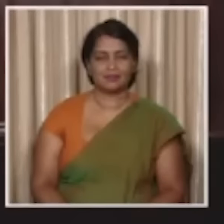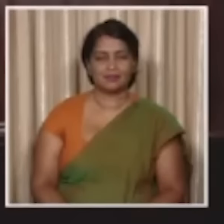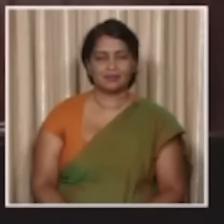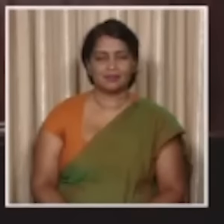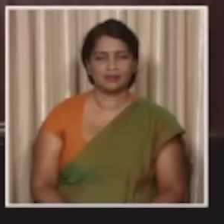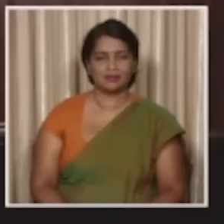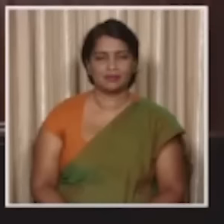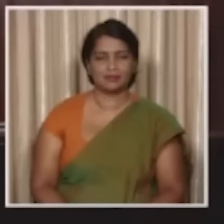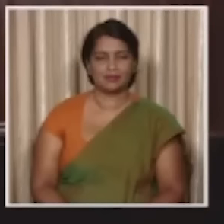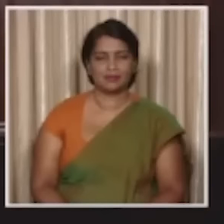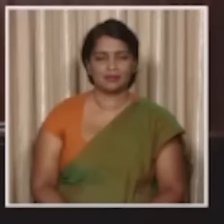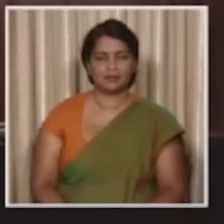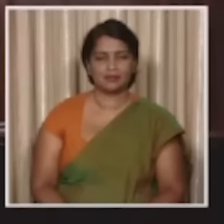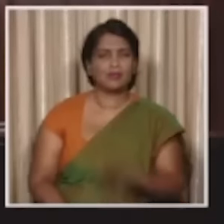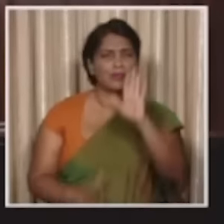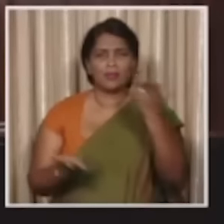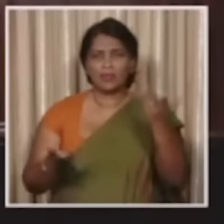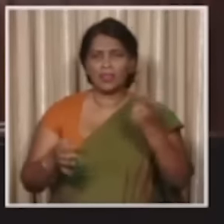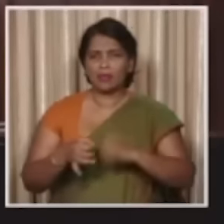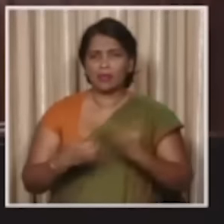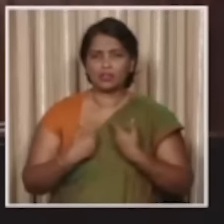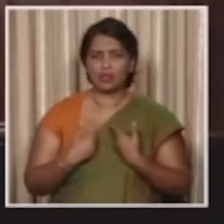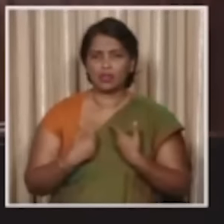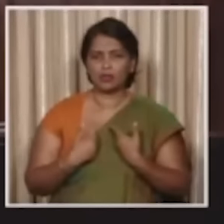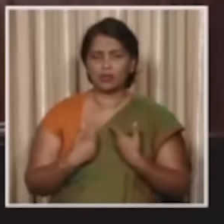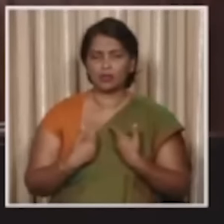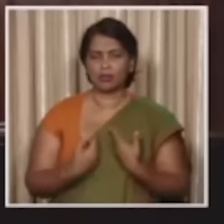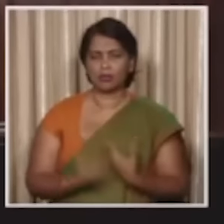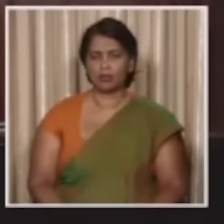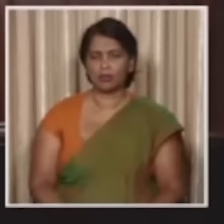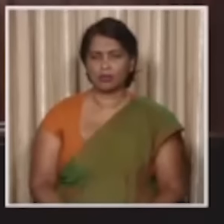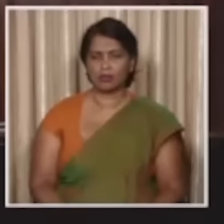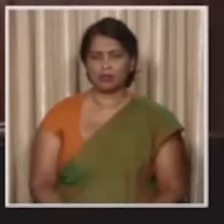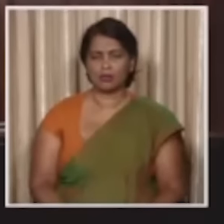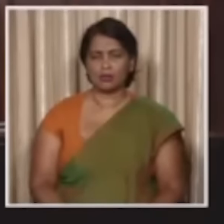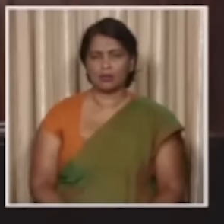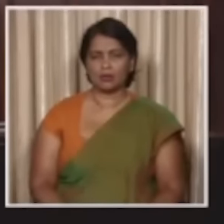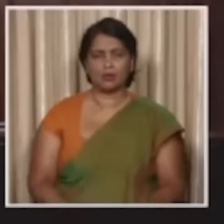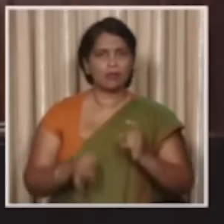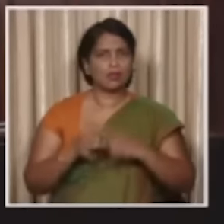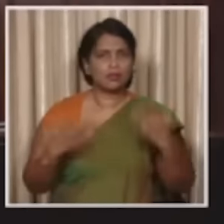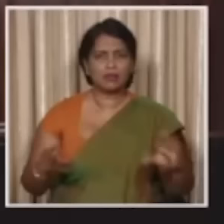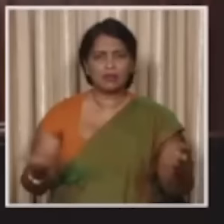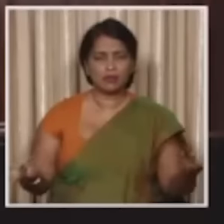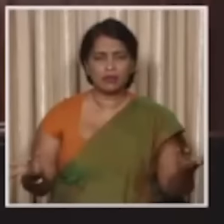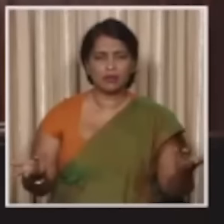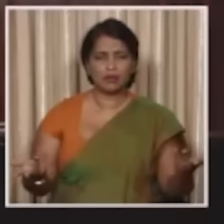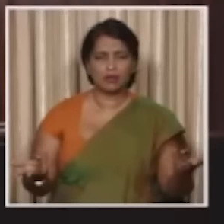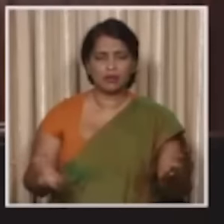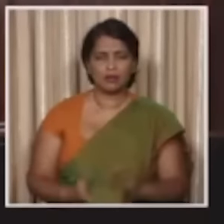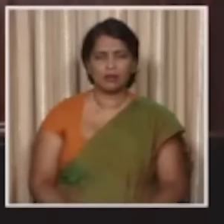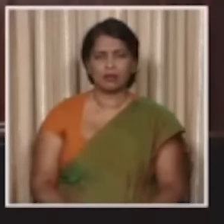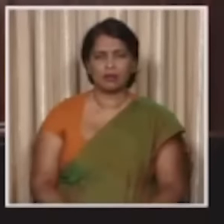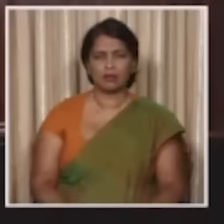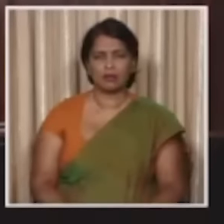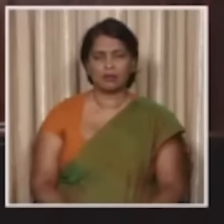ප්‍රශ්න දැන් ඔබතුමා කියවලා ඉවරයි මේ මේ න්‍යාය පත්‍රය ඉදිරිපත් කරන ප්‍රශ්න ඉවර නැහැ ප්‍රශ්න මේ දීපු ප්‍රශ්න වල ඔබතුමා